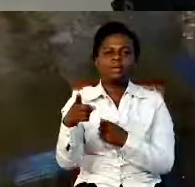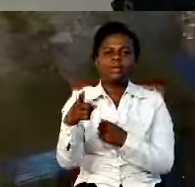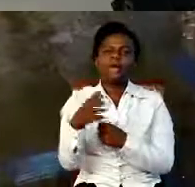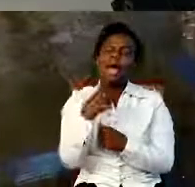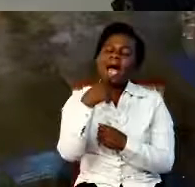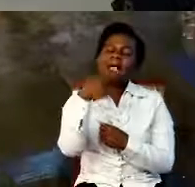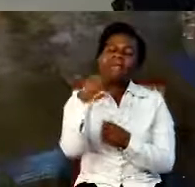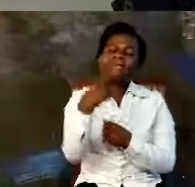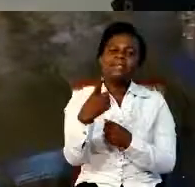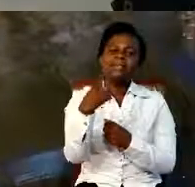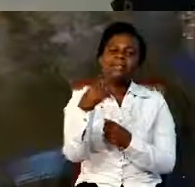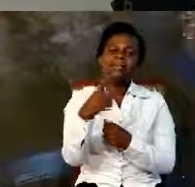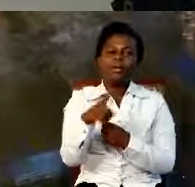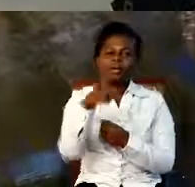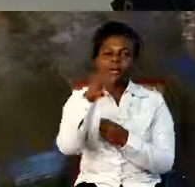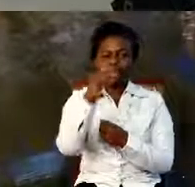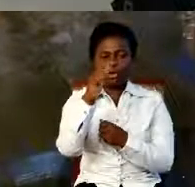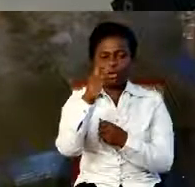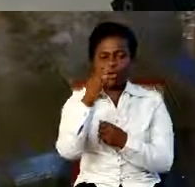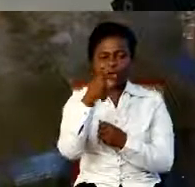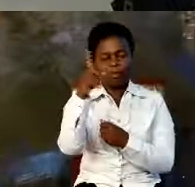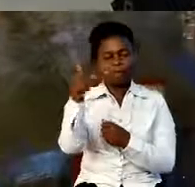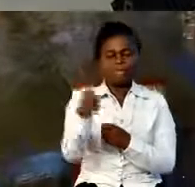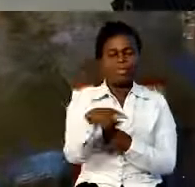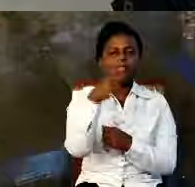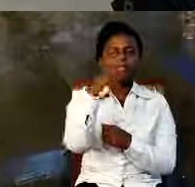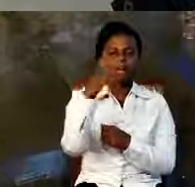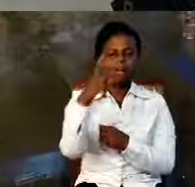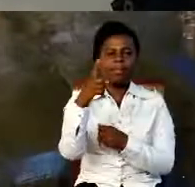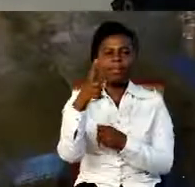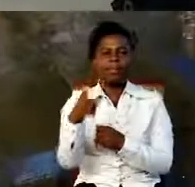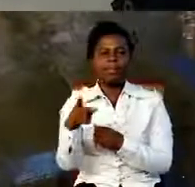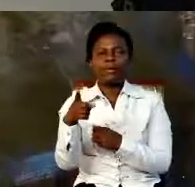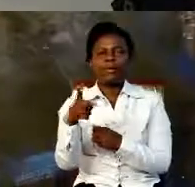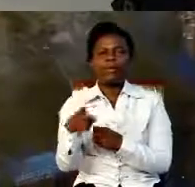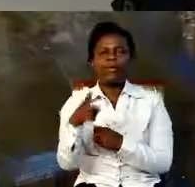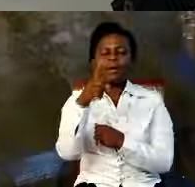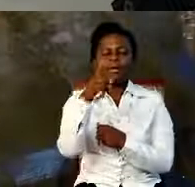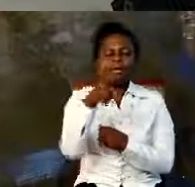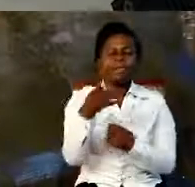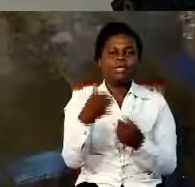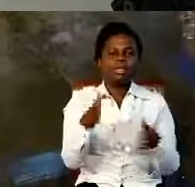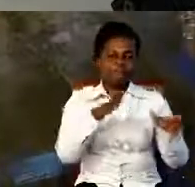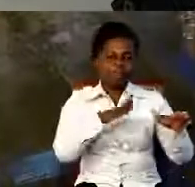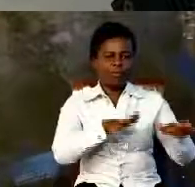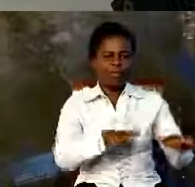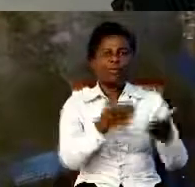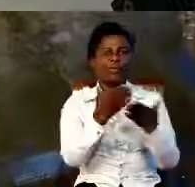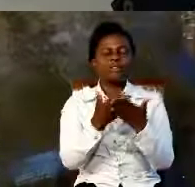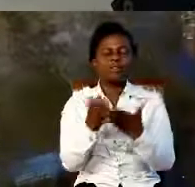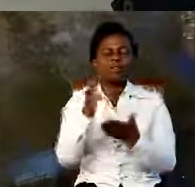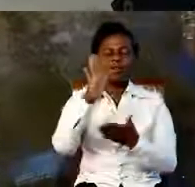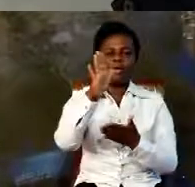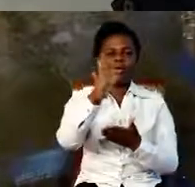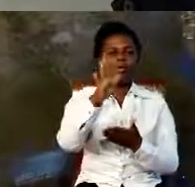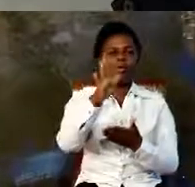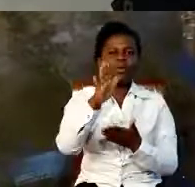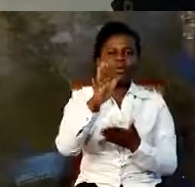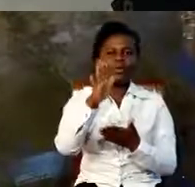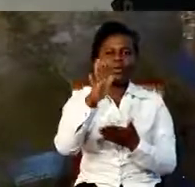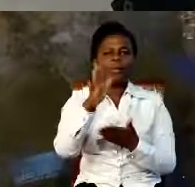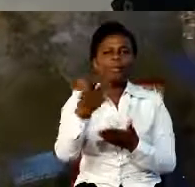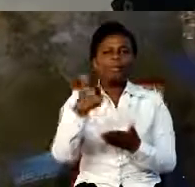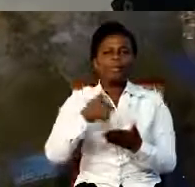Akisema njoo njoo mwenye dhambi, mimi nilikufa kwa ajili yako,